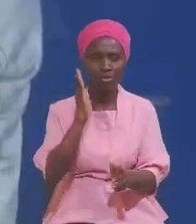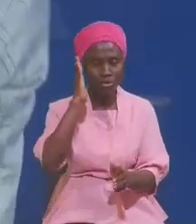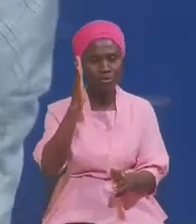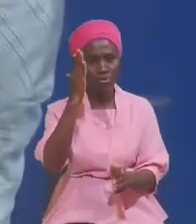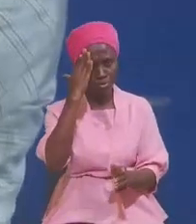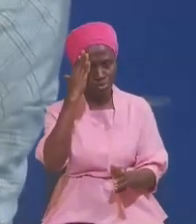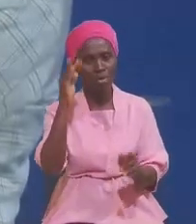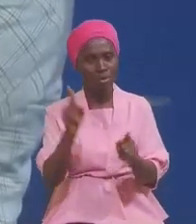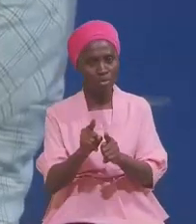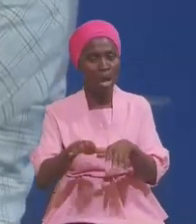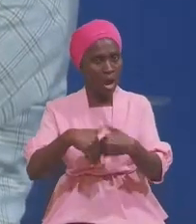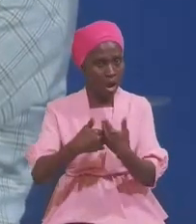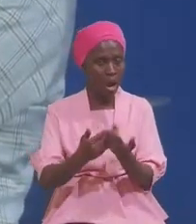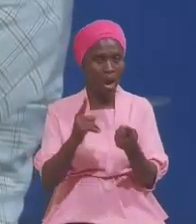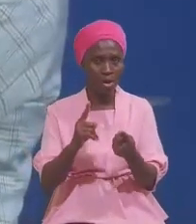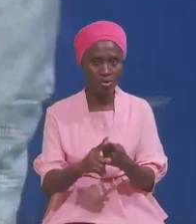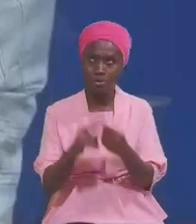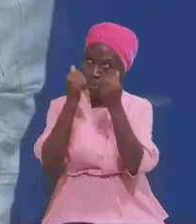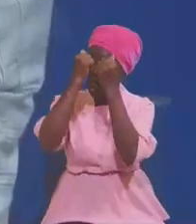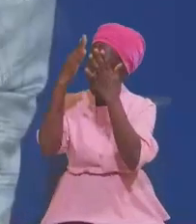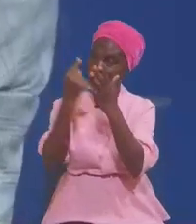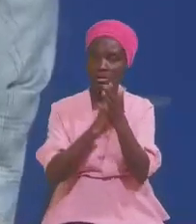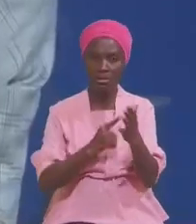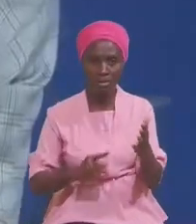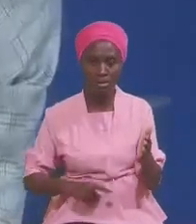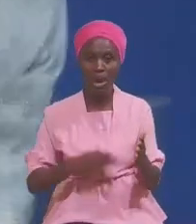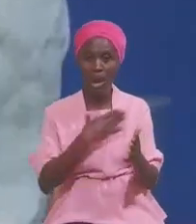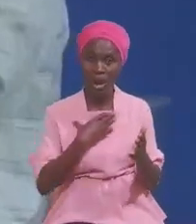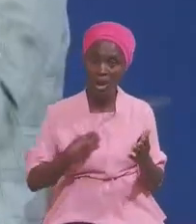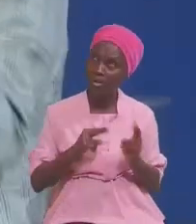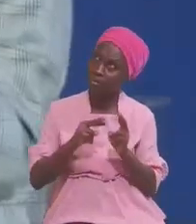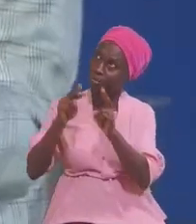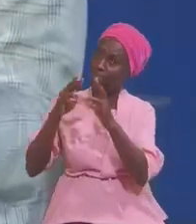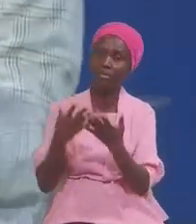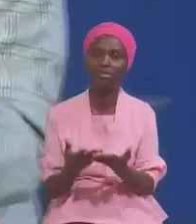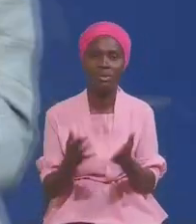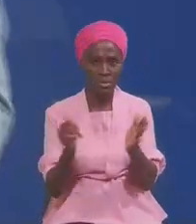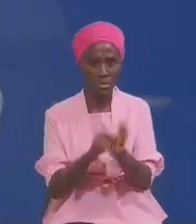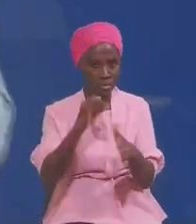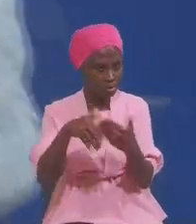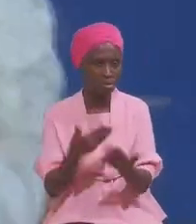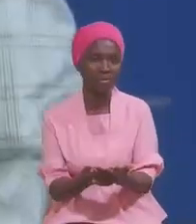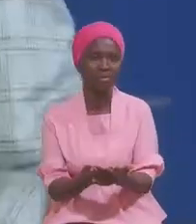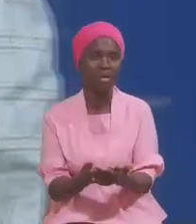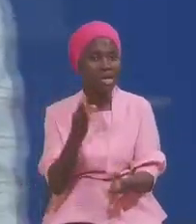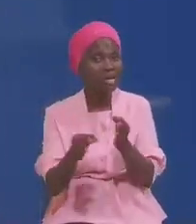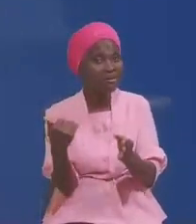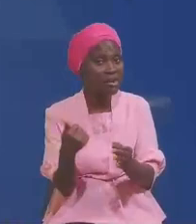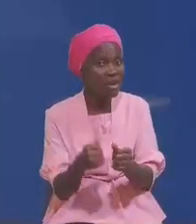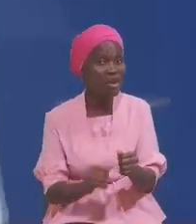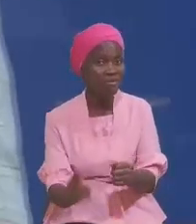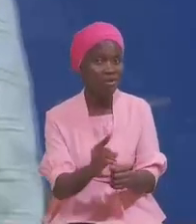aussi obéir au Seigneur et regarder, c'est fini. Si tout le monde sait comment faire le